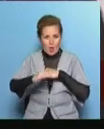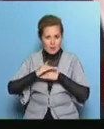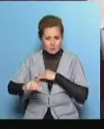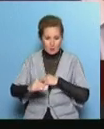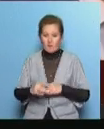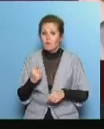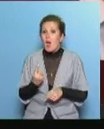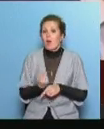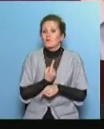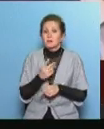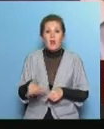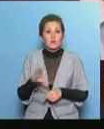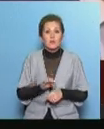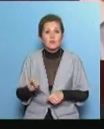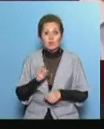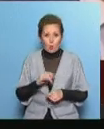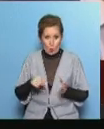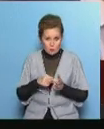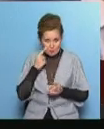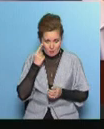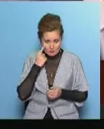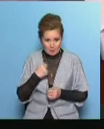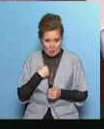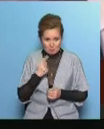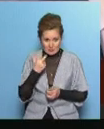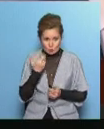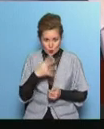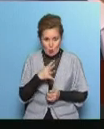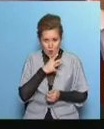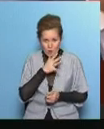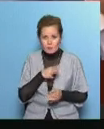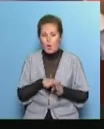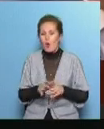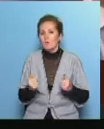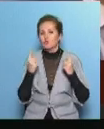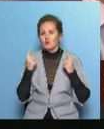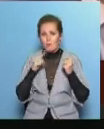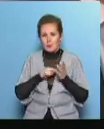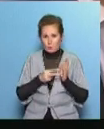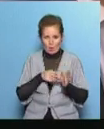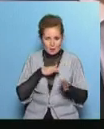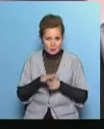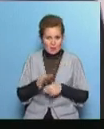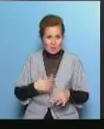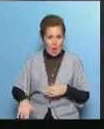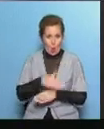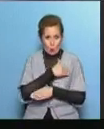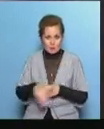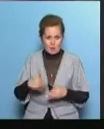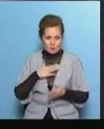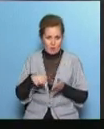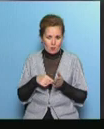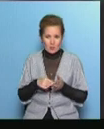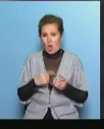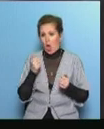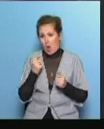города Глазова, а городу 340 лет, такой масштабный проект реализовывался на улицах города. Мы обычно не более 3